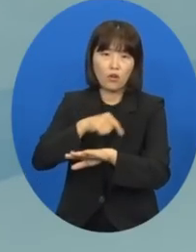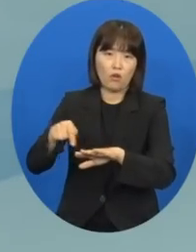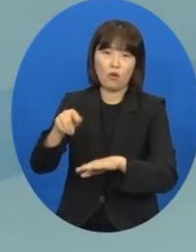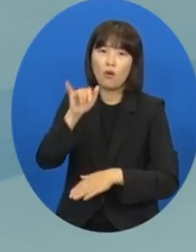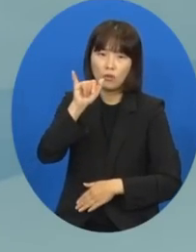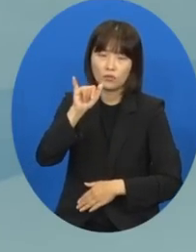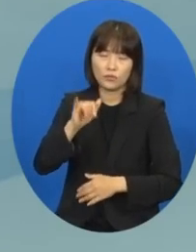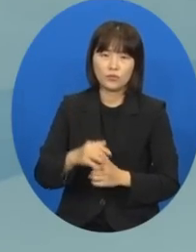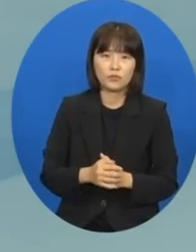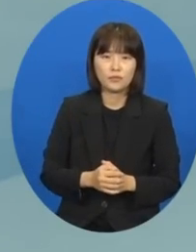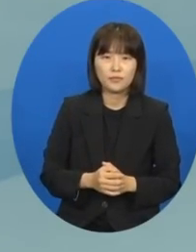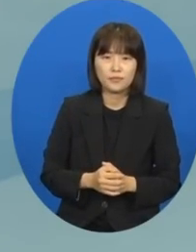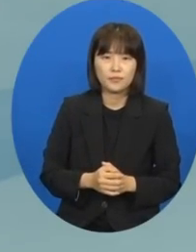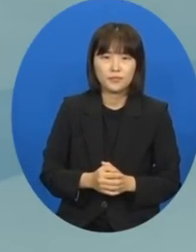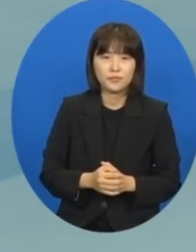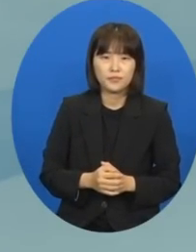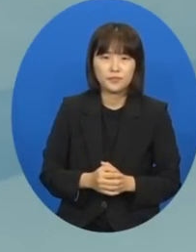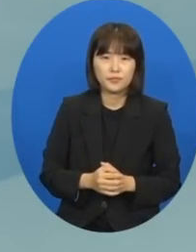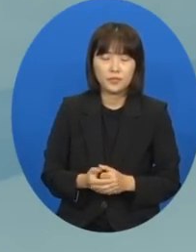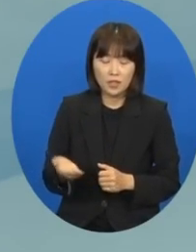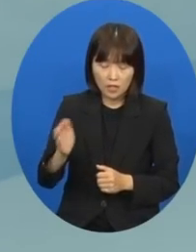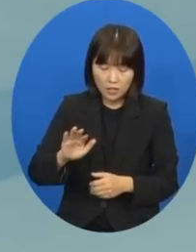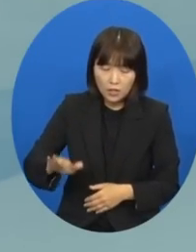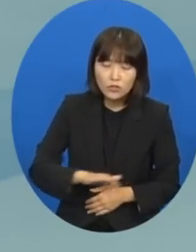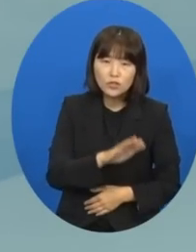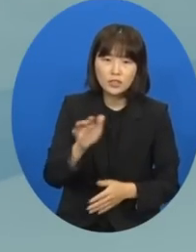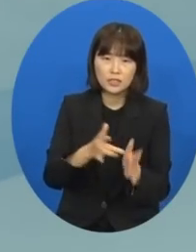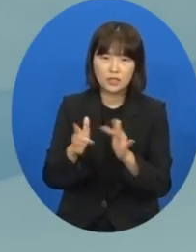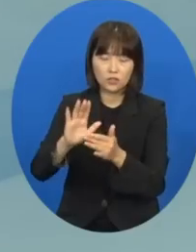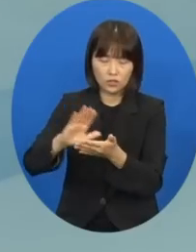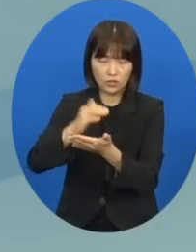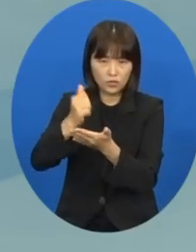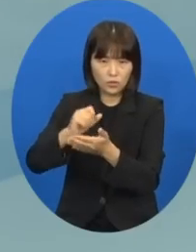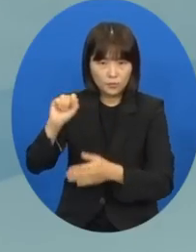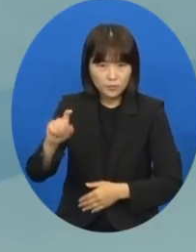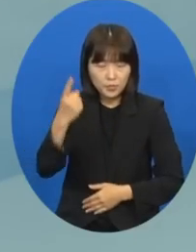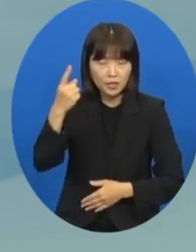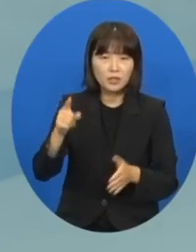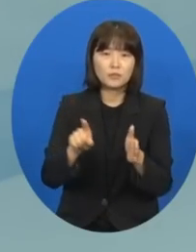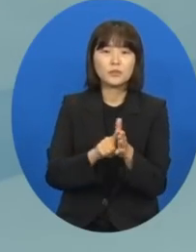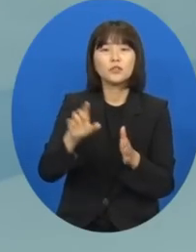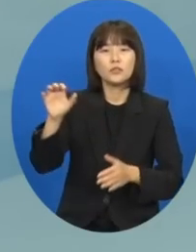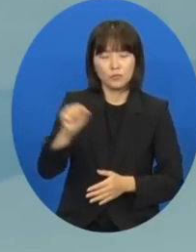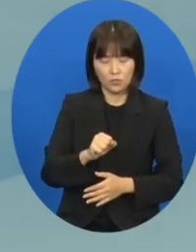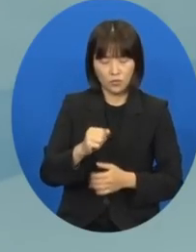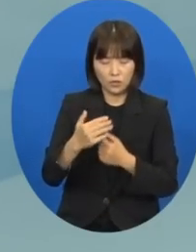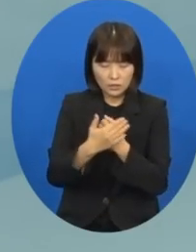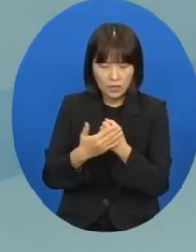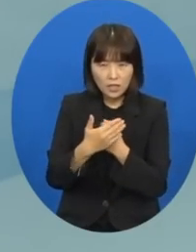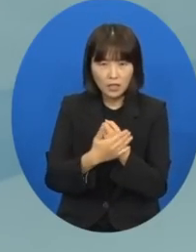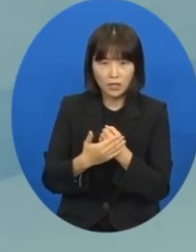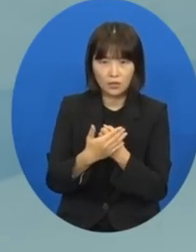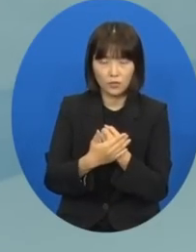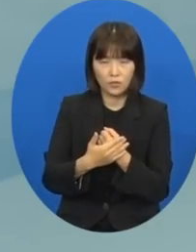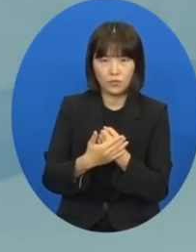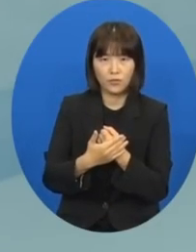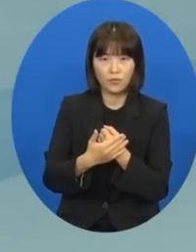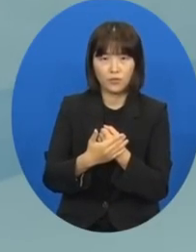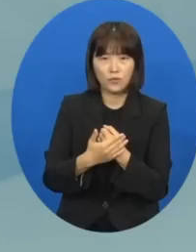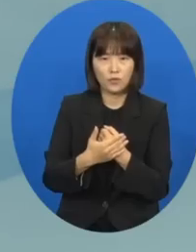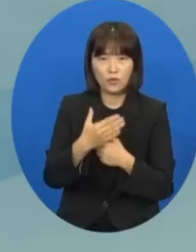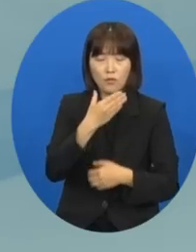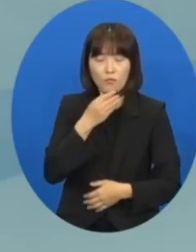있죠. 그런데 우리는 예수 그리스도를 말미암아 믿음으로 그 은혜로 접붙임을 받은 거예요.